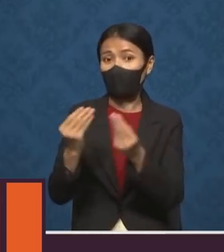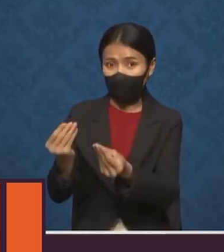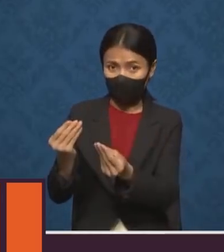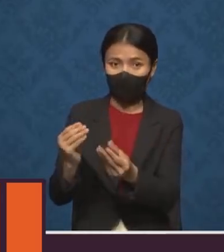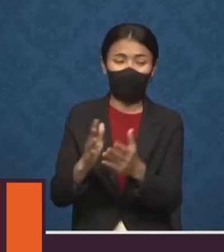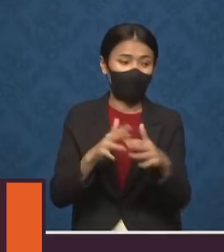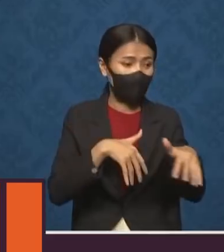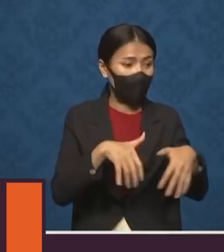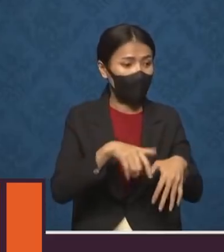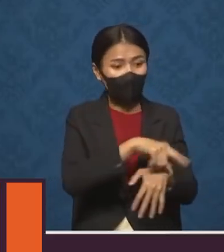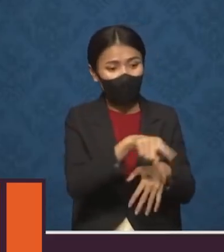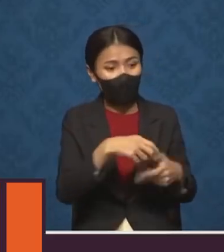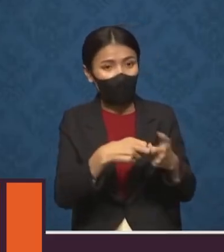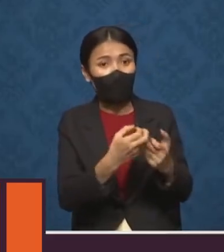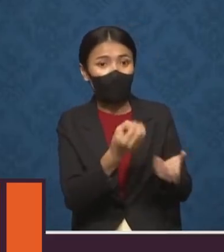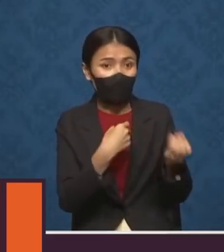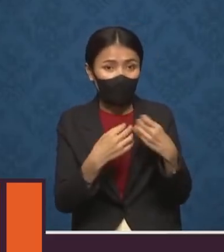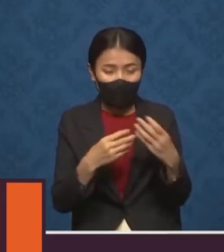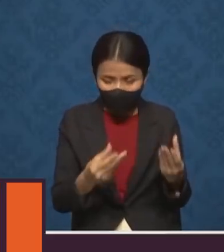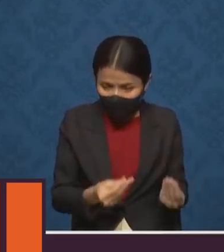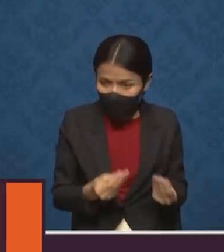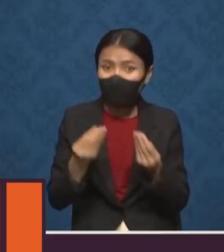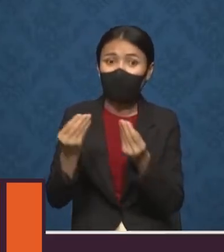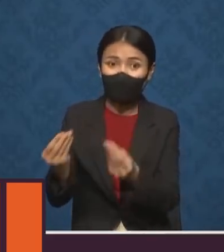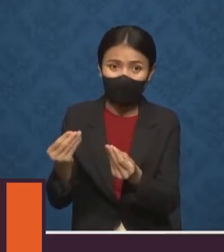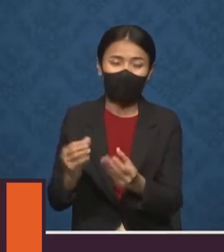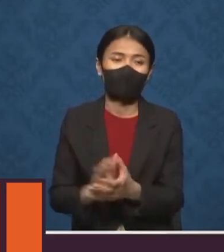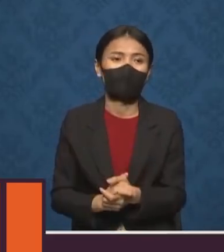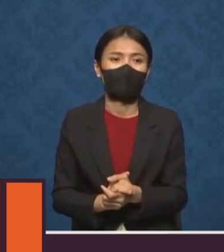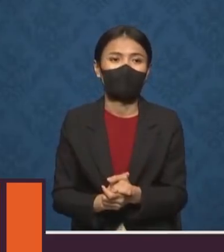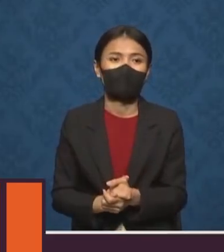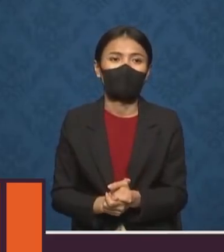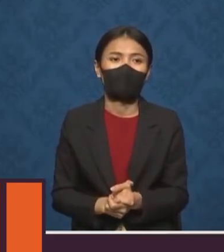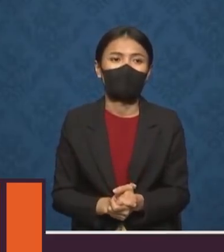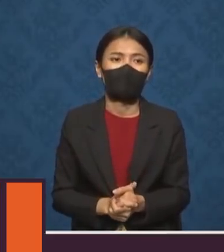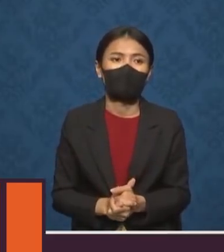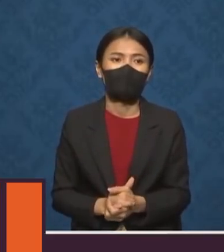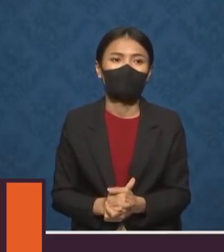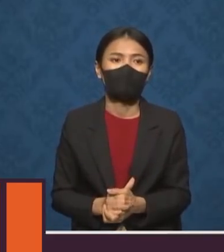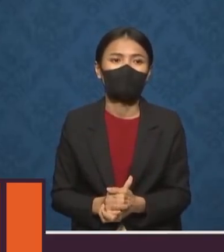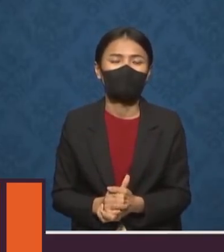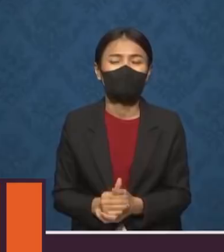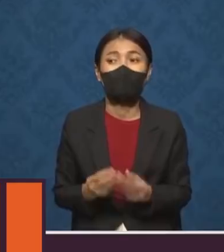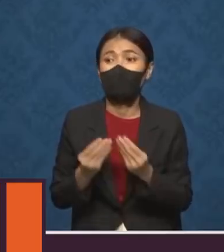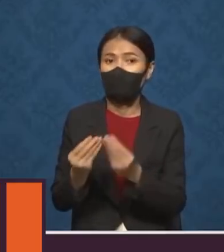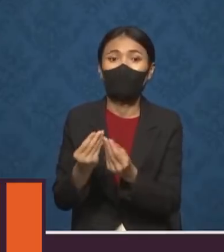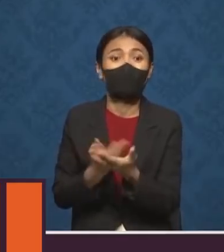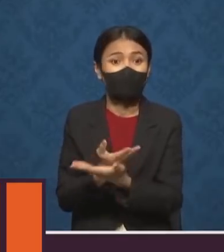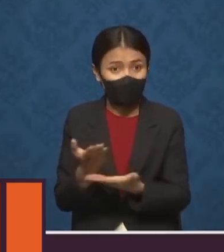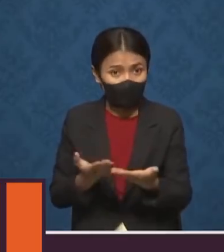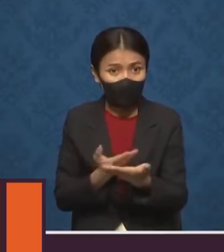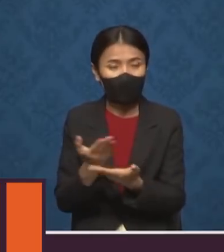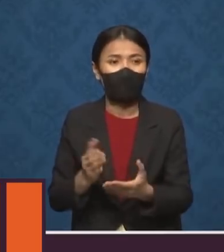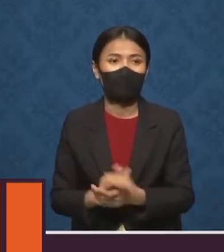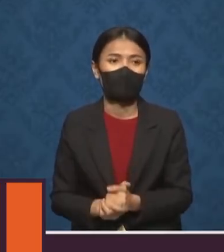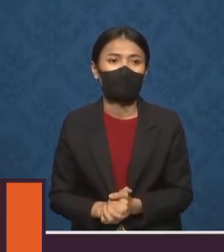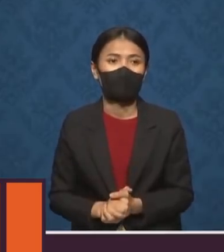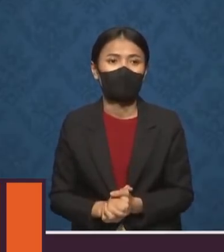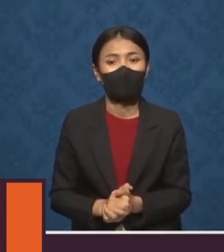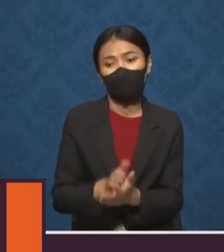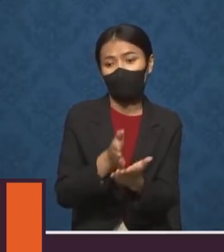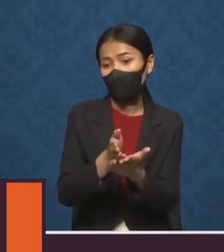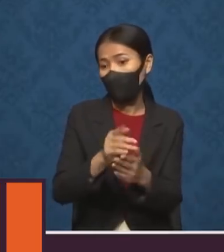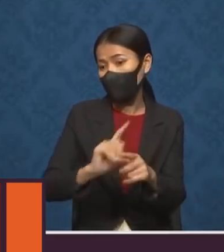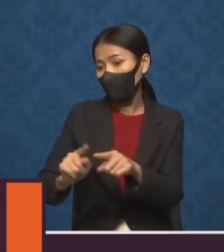ชนเพื่อนำเสนอเสียงสะท้อนของพวกเค้าให้กับรัฐบาลและคณะรัฐมนตรีพิจารณาและแจ้งให้หน่วยงานที่เกี่ยว